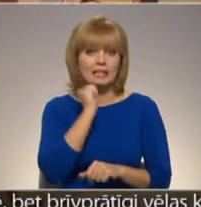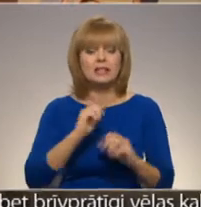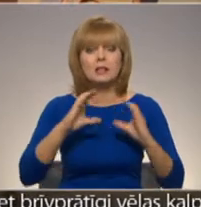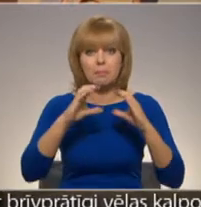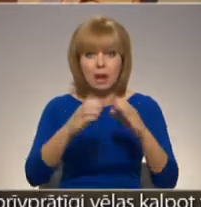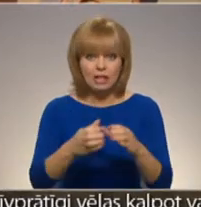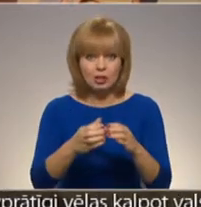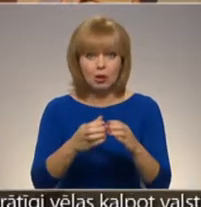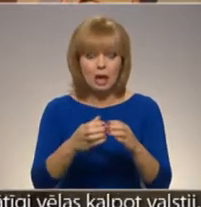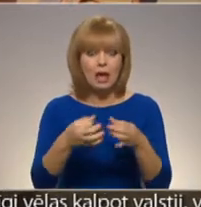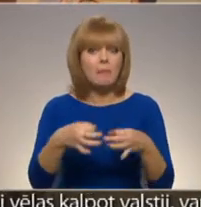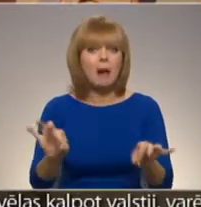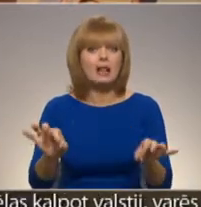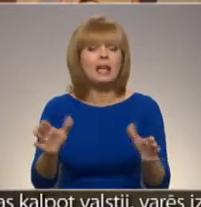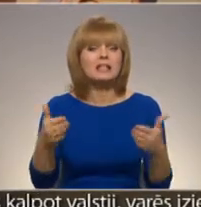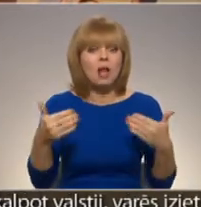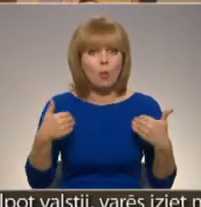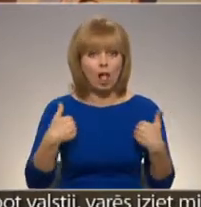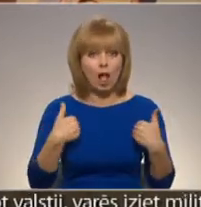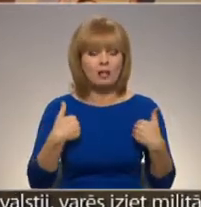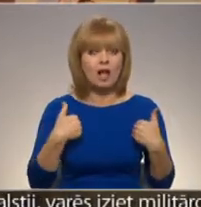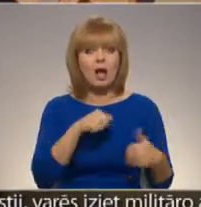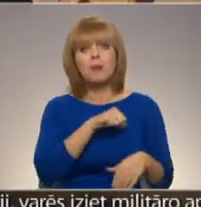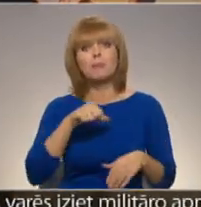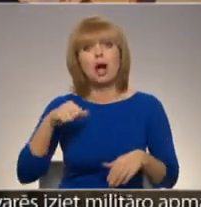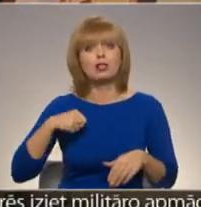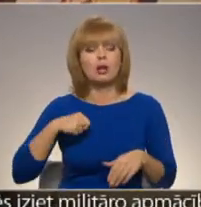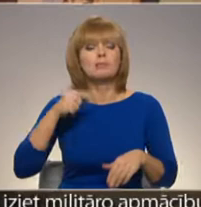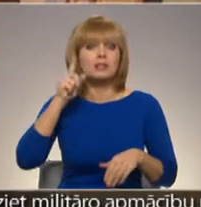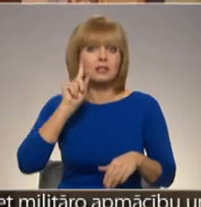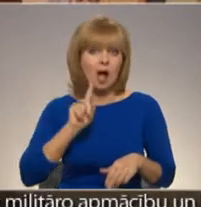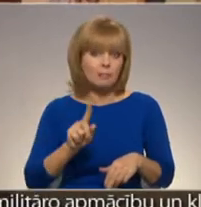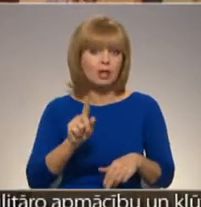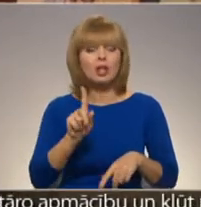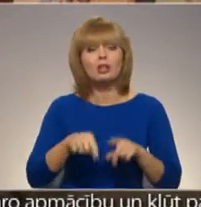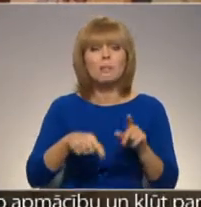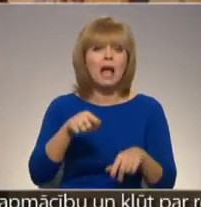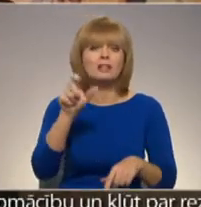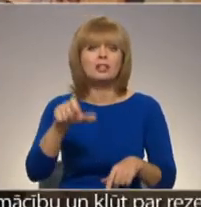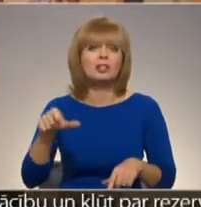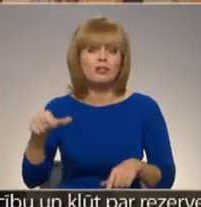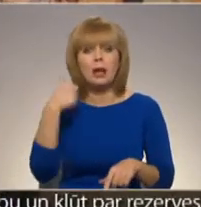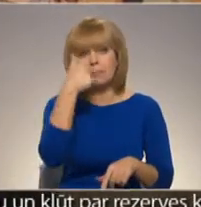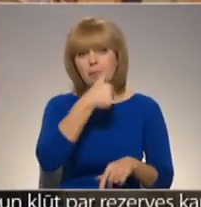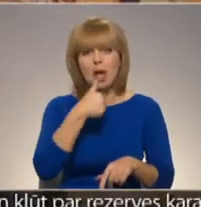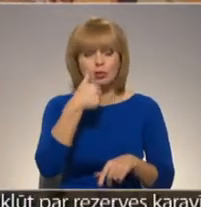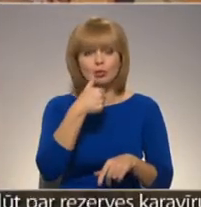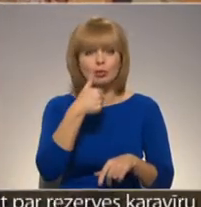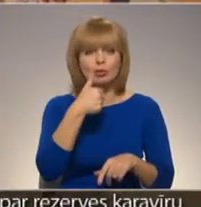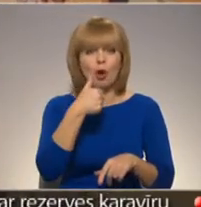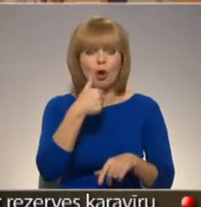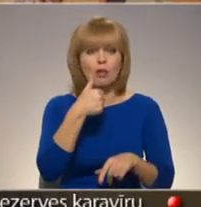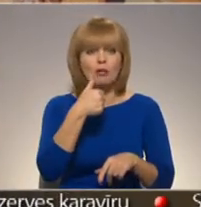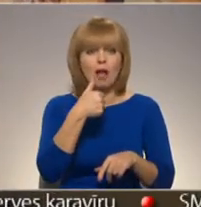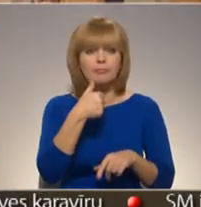viņus pielaidi sev klāt. Arī pašam tās rodas. Nu, es pilnīgi saprotu, ka mēdz būt cilvēkiem personības dalīšanās. Bet pilnīgi es